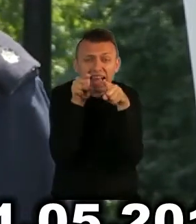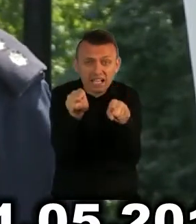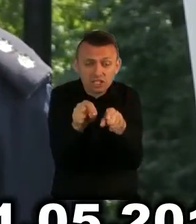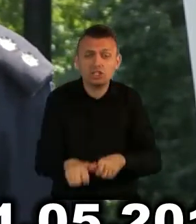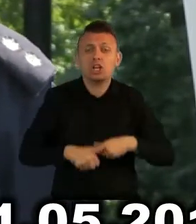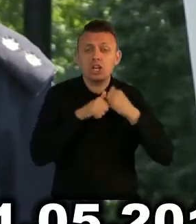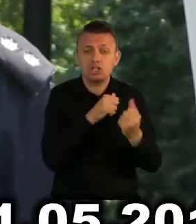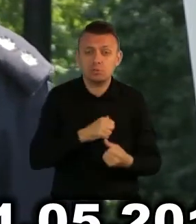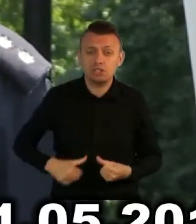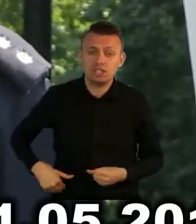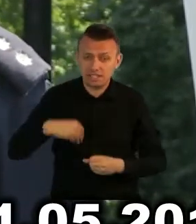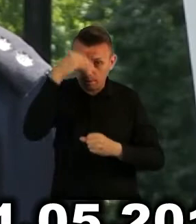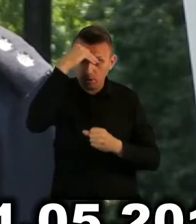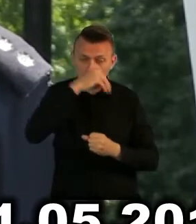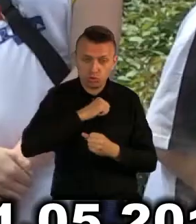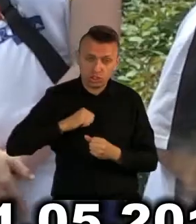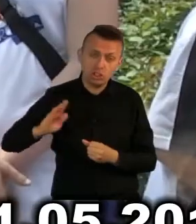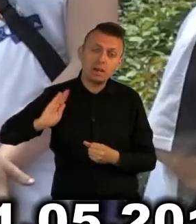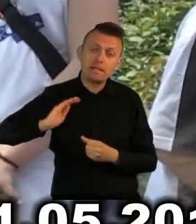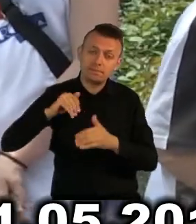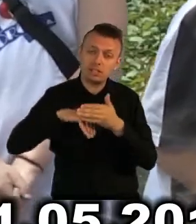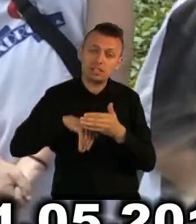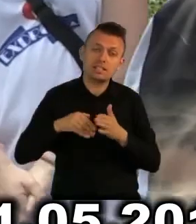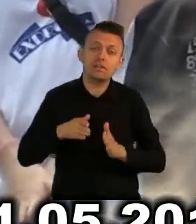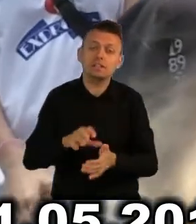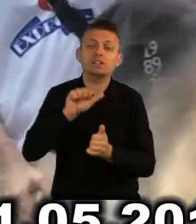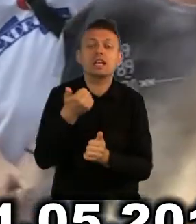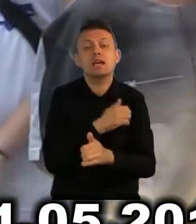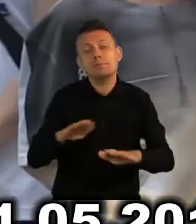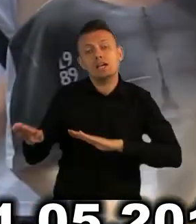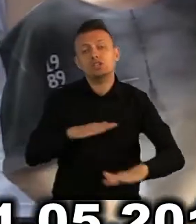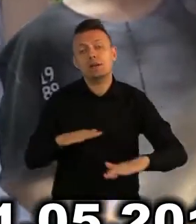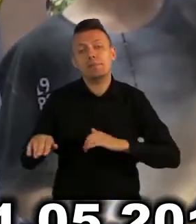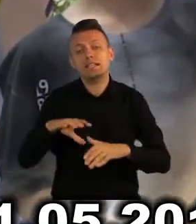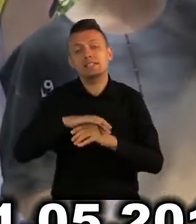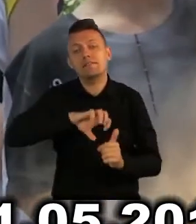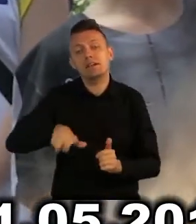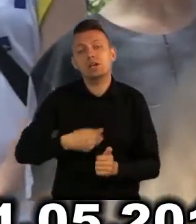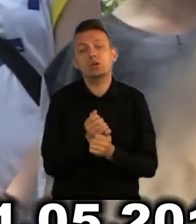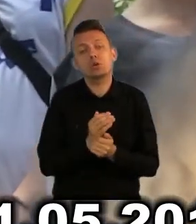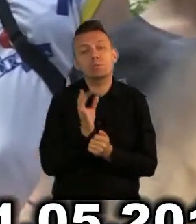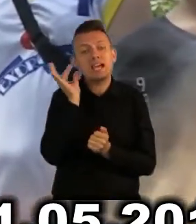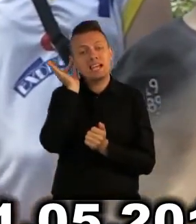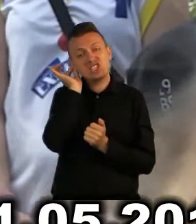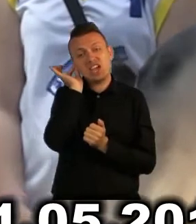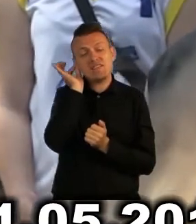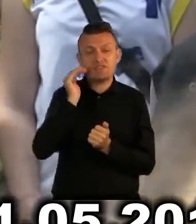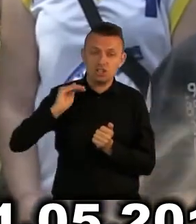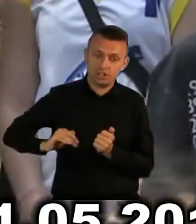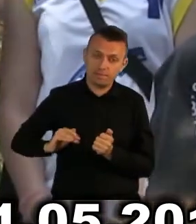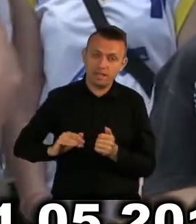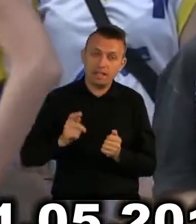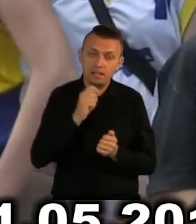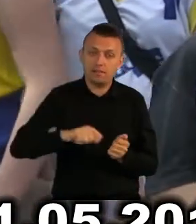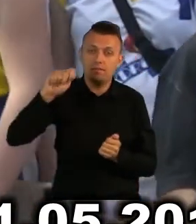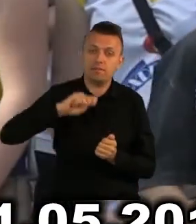sami, żebyście się uczyli bezpiecznych zachowań na drodze. Pierwsze miejsce w kategorii dziewcząt. Jazdy